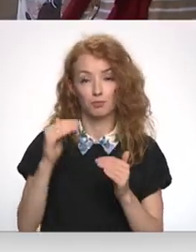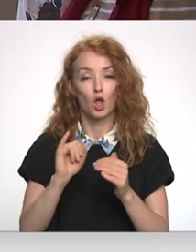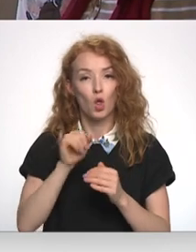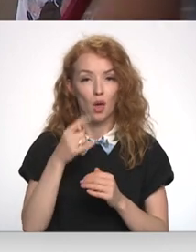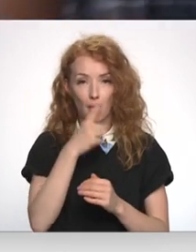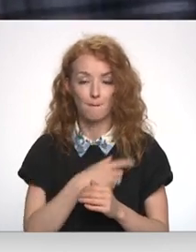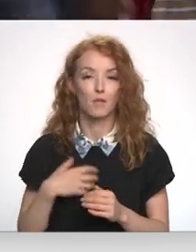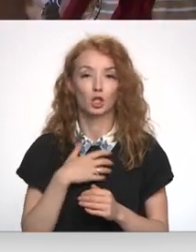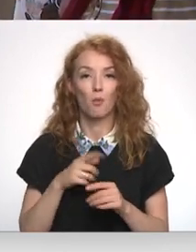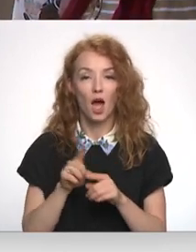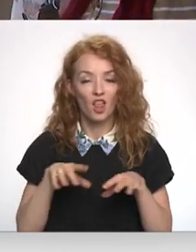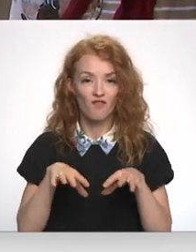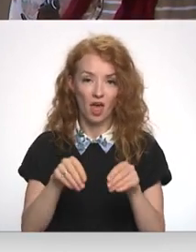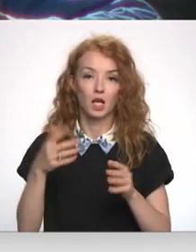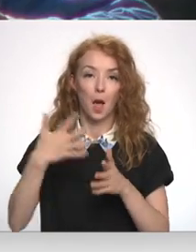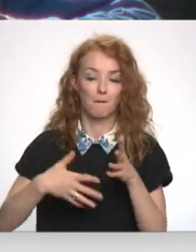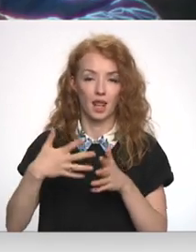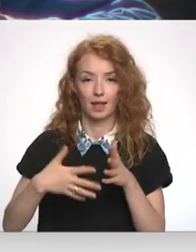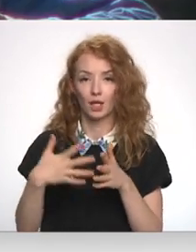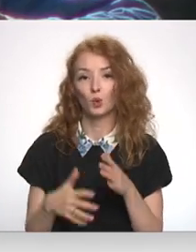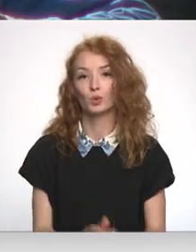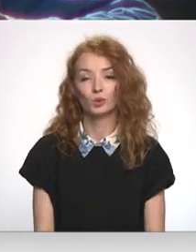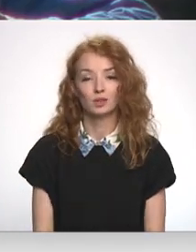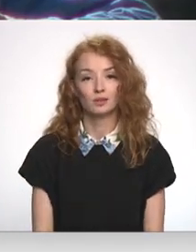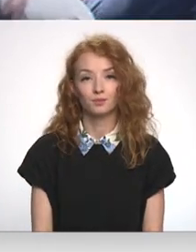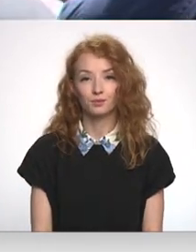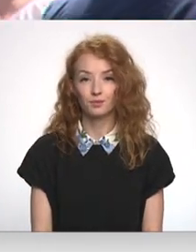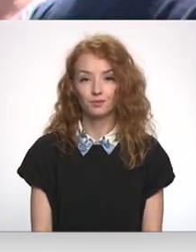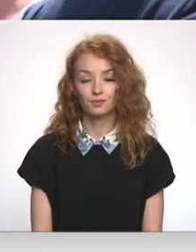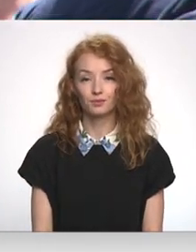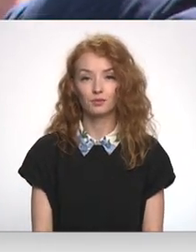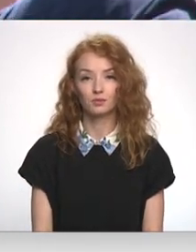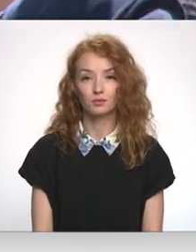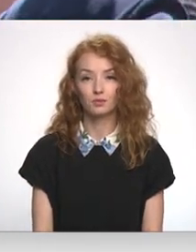nepieciešams pagūt veikt aprēķinus. Madara Līcīte, Olavs Peršovics, Latvijas televīzija.